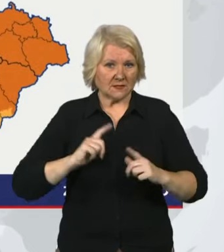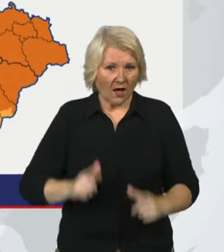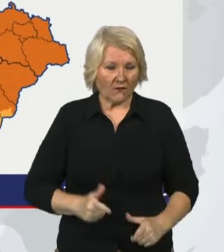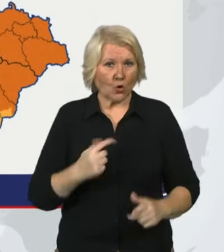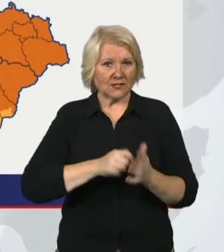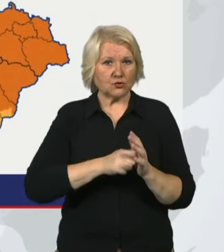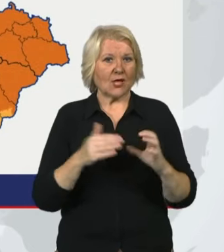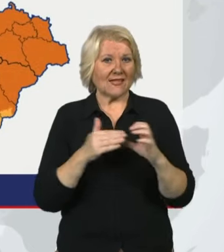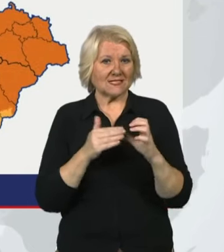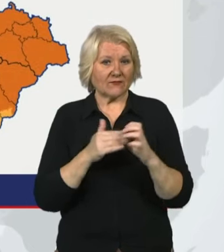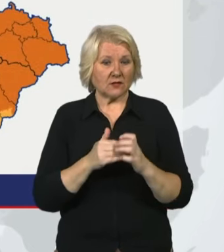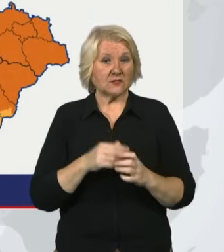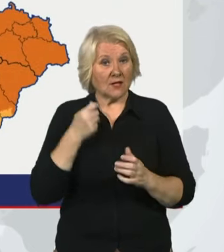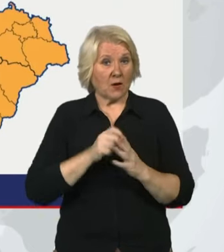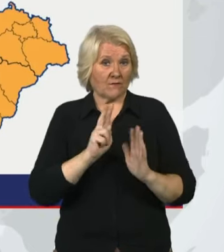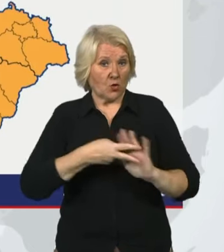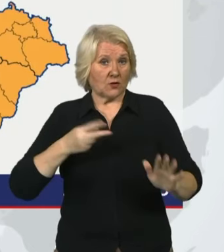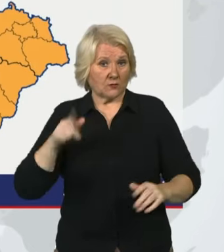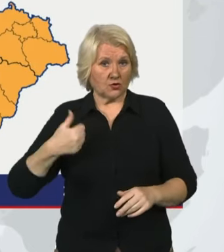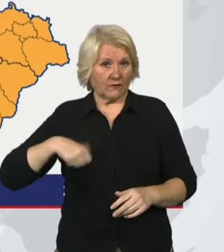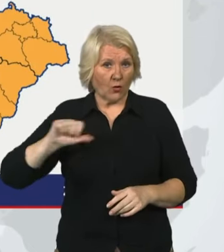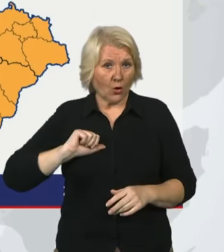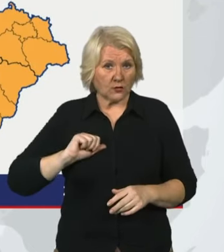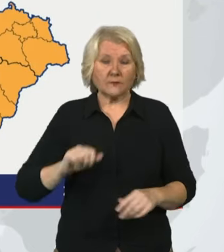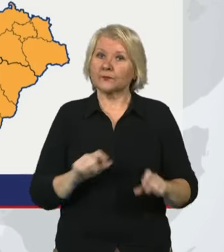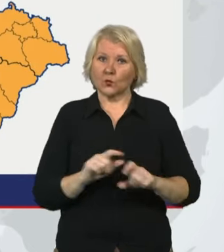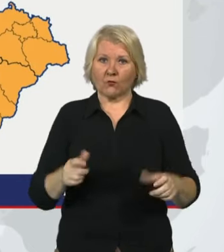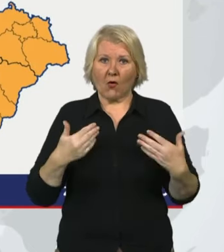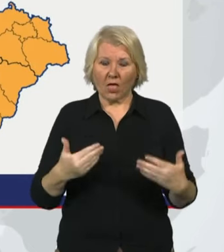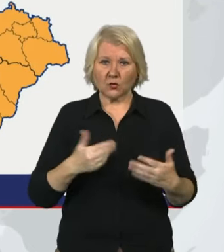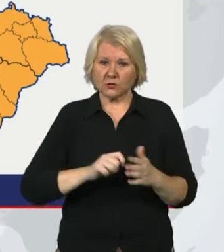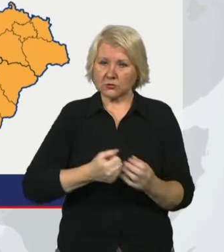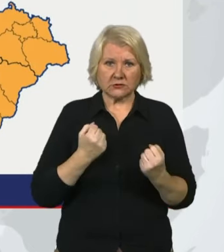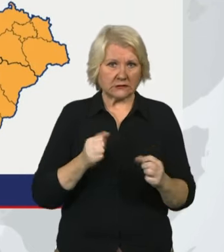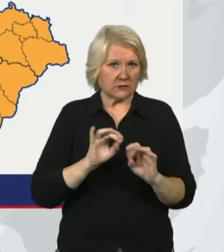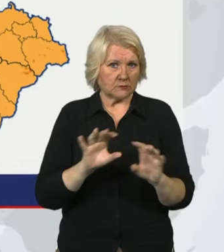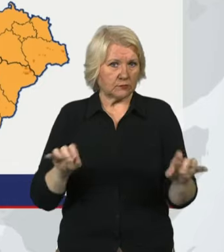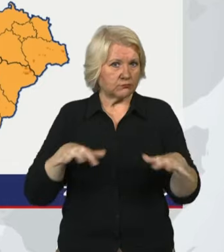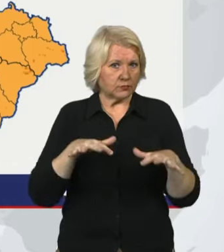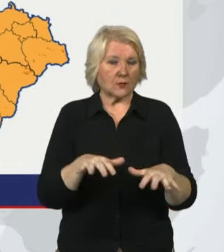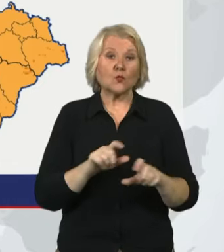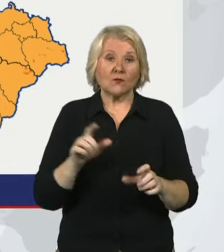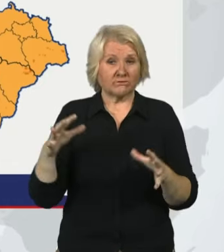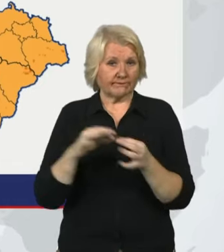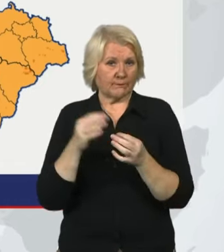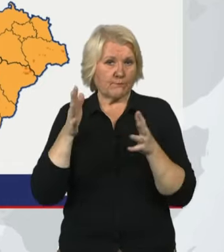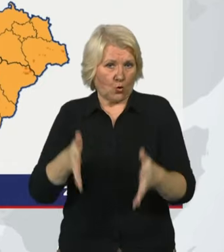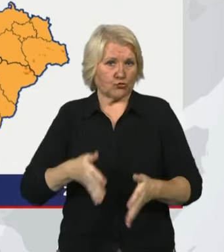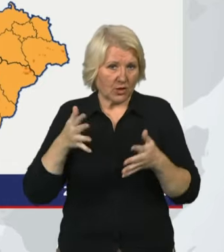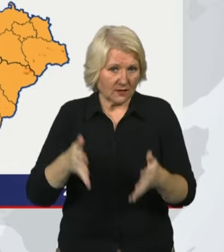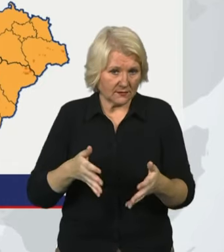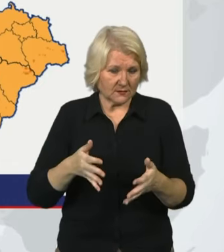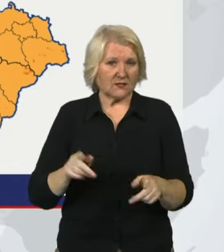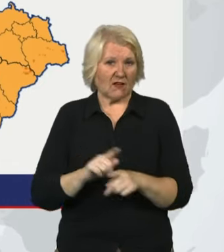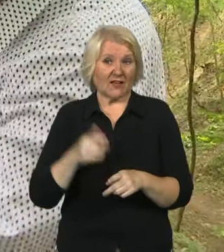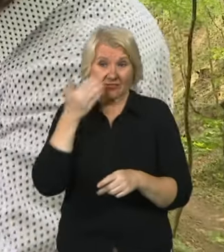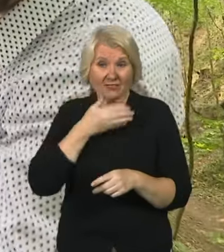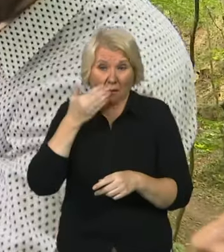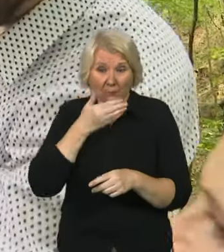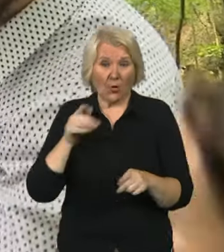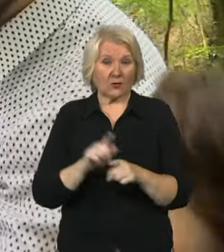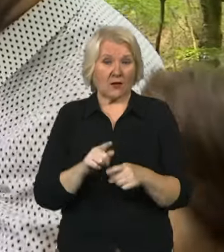je dvakrát více než loni. Klíšťata jsou totiž letos mimořádně aktivní. Přeje jim počasí, teplo a časté přehánky. Tady vlastně